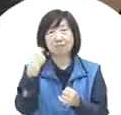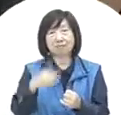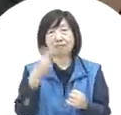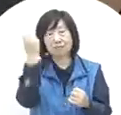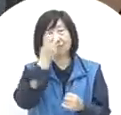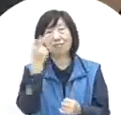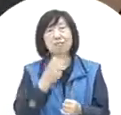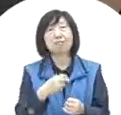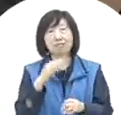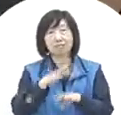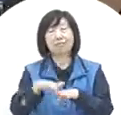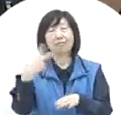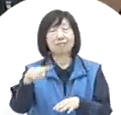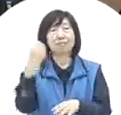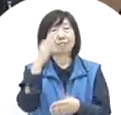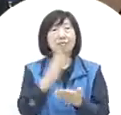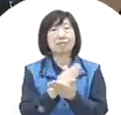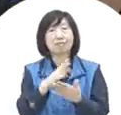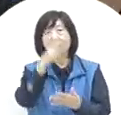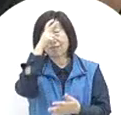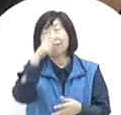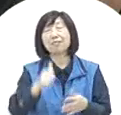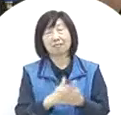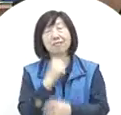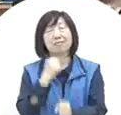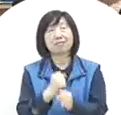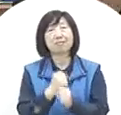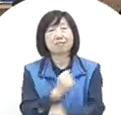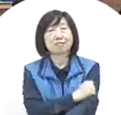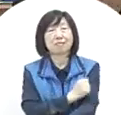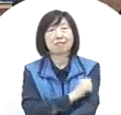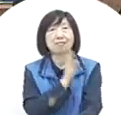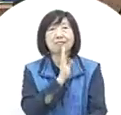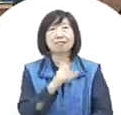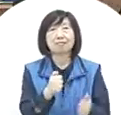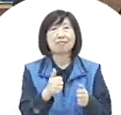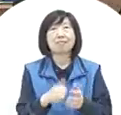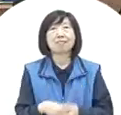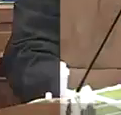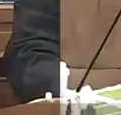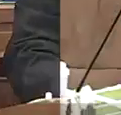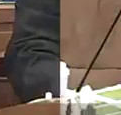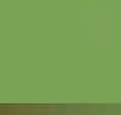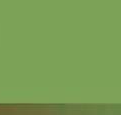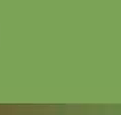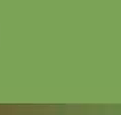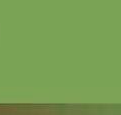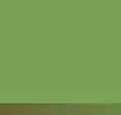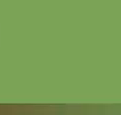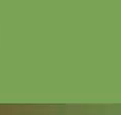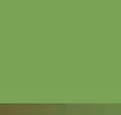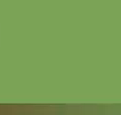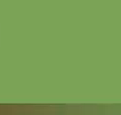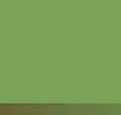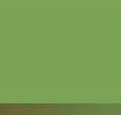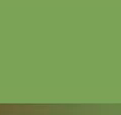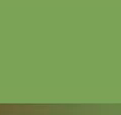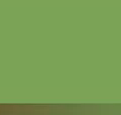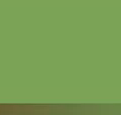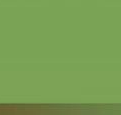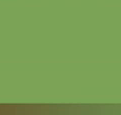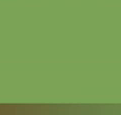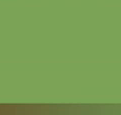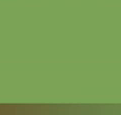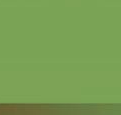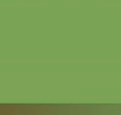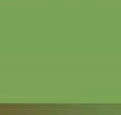谢，就是说我们警察真的很辛苦了，好、哦，谢谢。 好，谢谢。市长，接下来我想问你哦，你